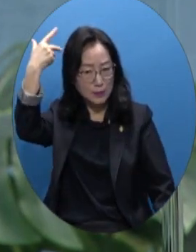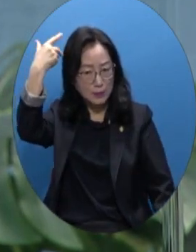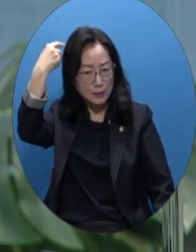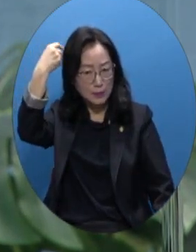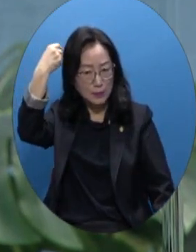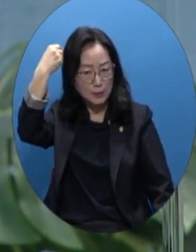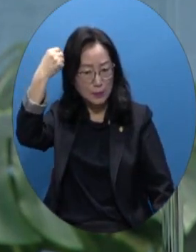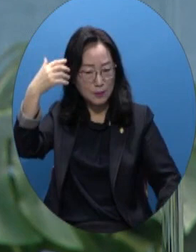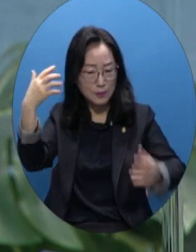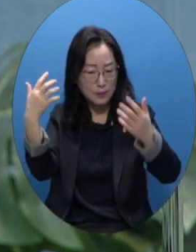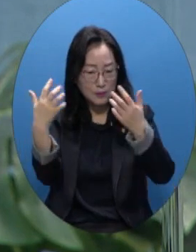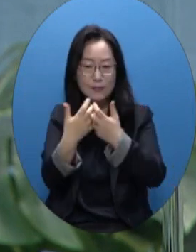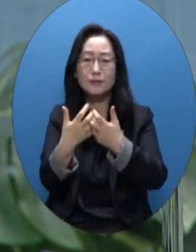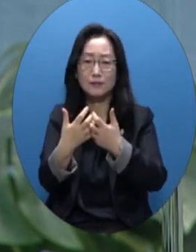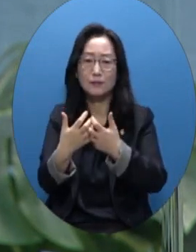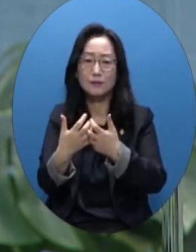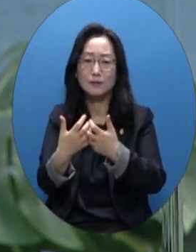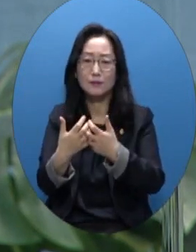덮어버리고